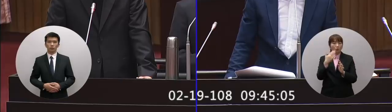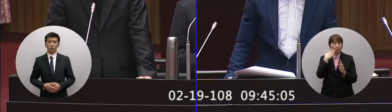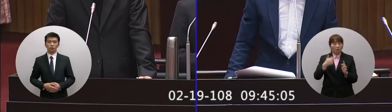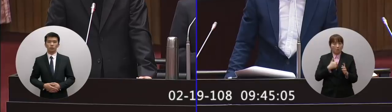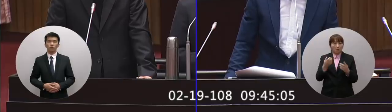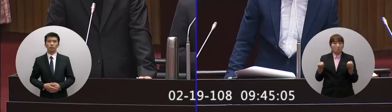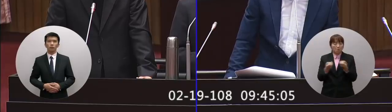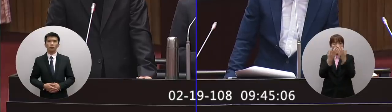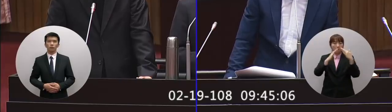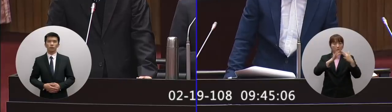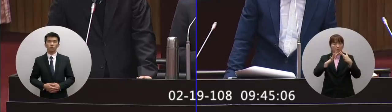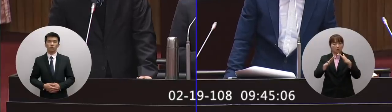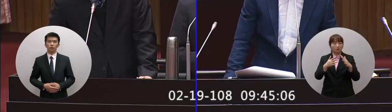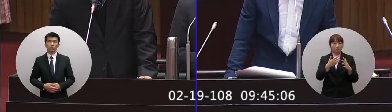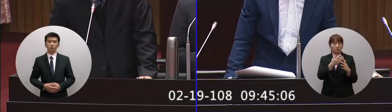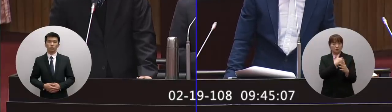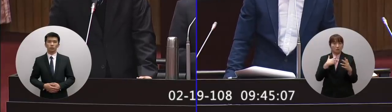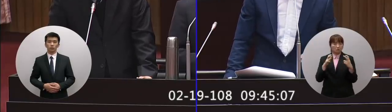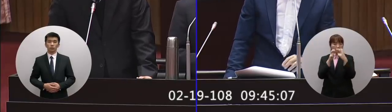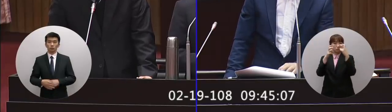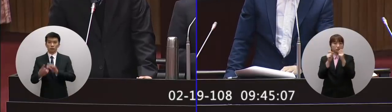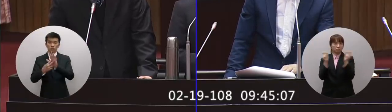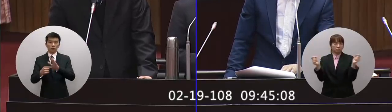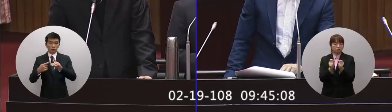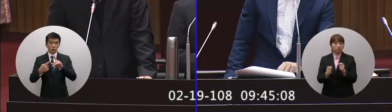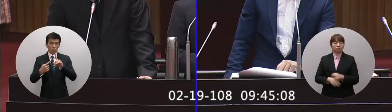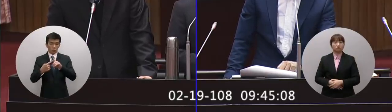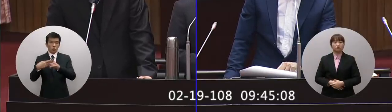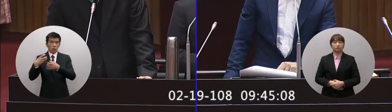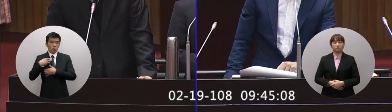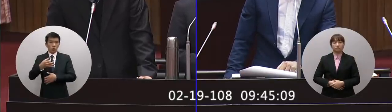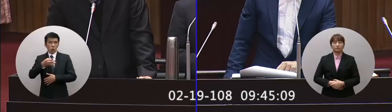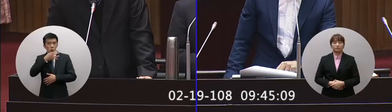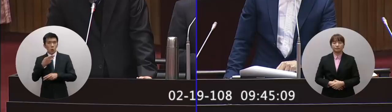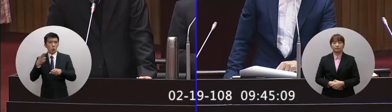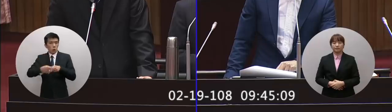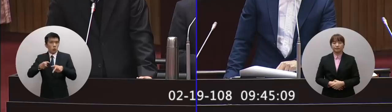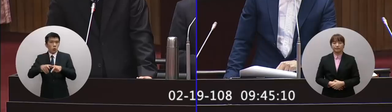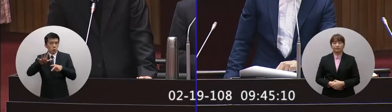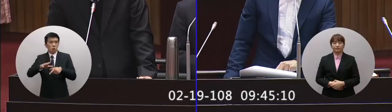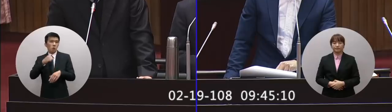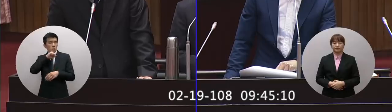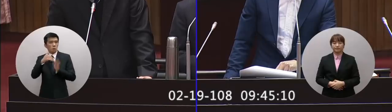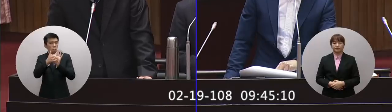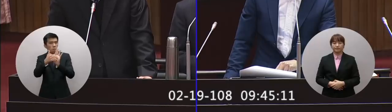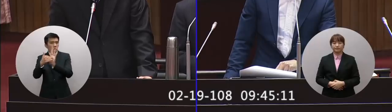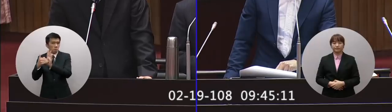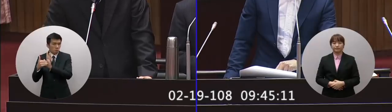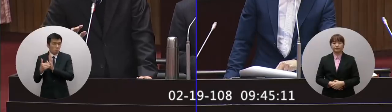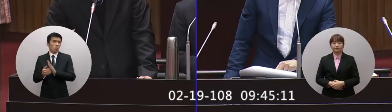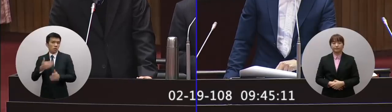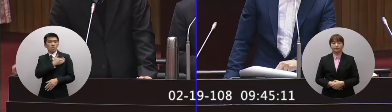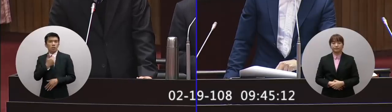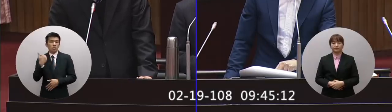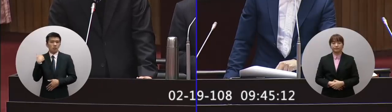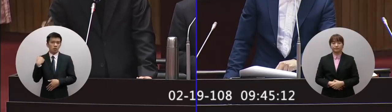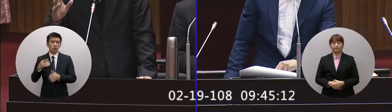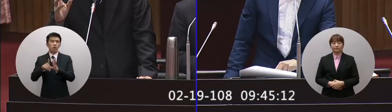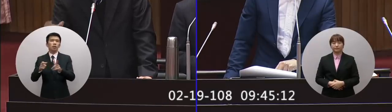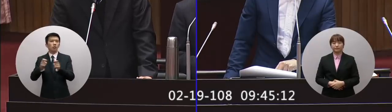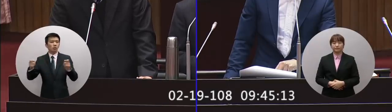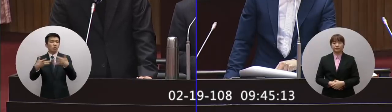的发生两岸冲突，可以撑多久？ 我们有能力，绝对有能力，有信心守护家园。刚刚跟委员报告，时间不是